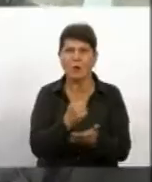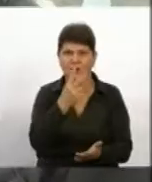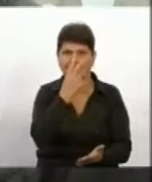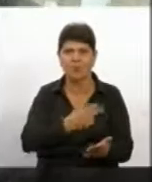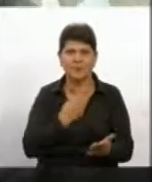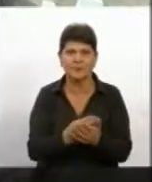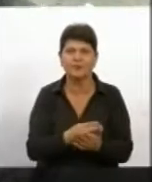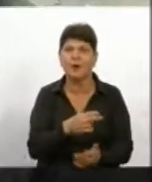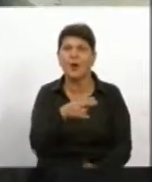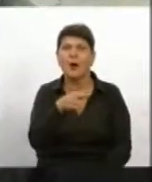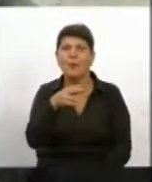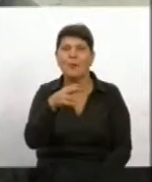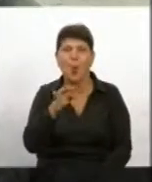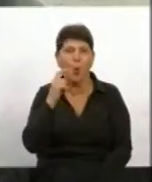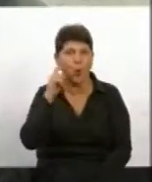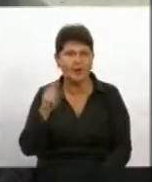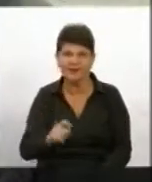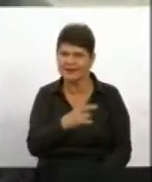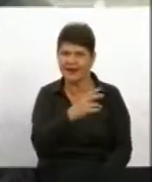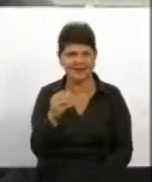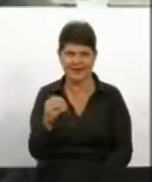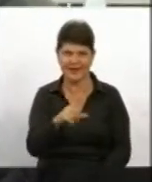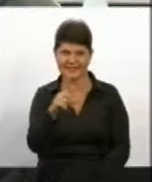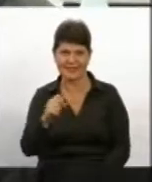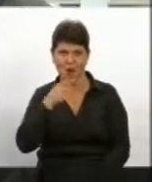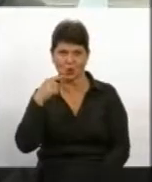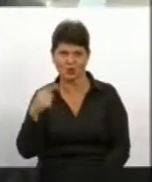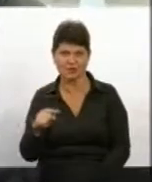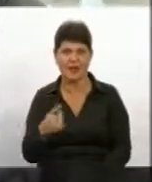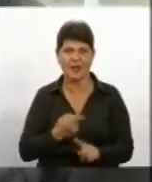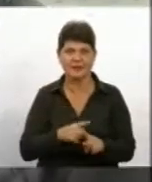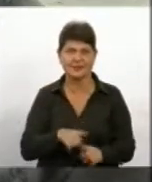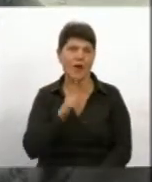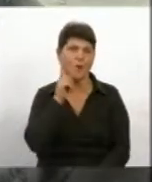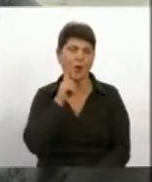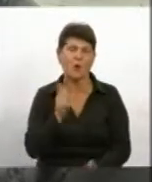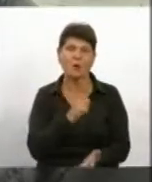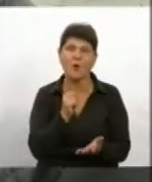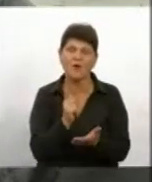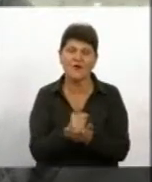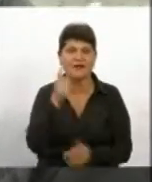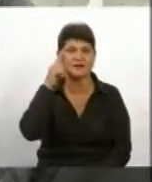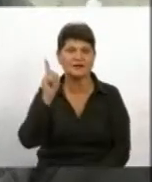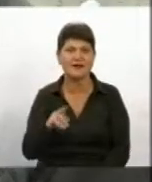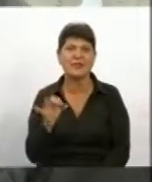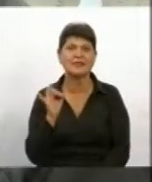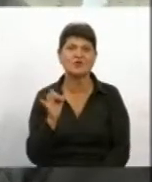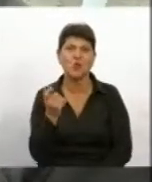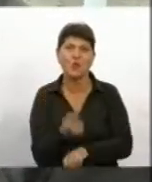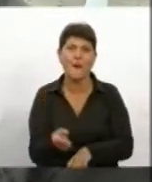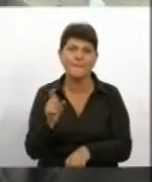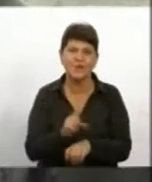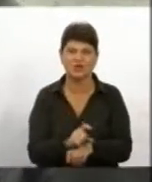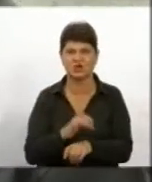проукраїнські, не проросійські. І ця молодь, яка росте, вона має знати історію більше і